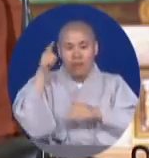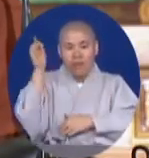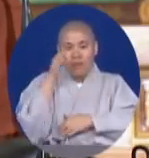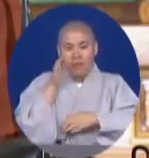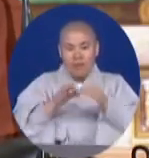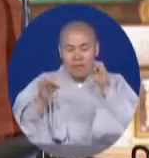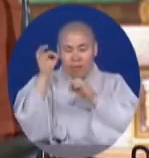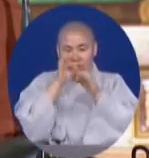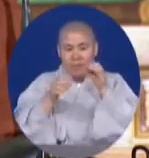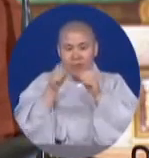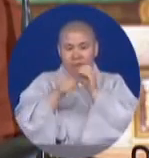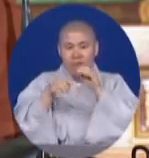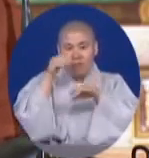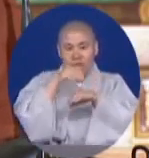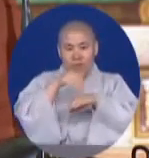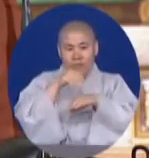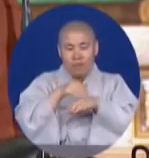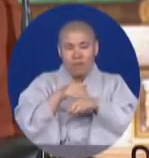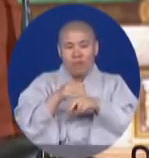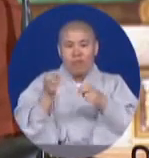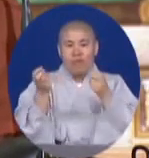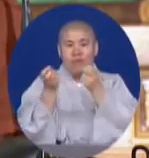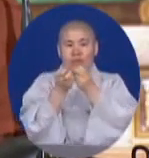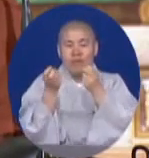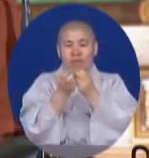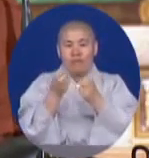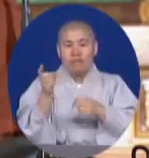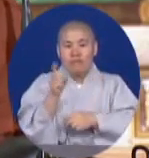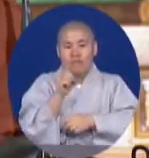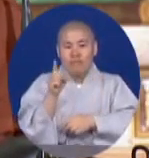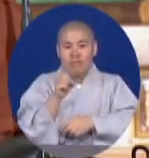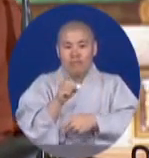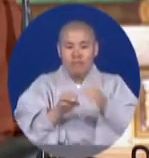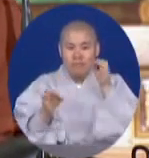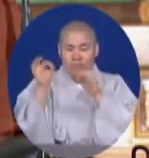수행입니다. 그러면 어떻게 해야 찾는가?